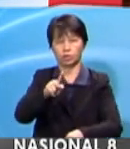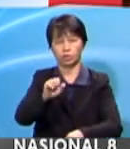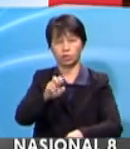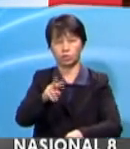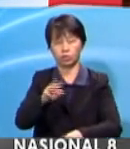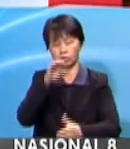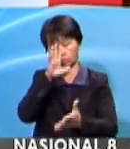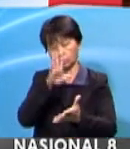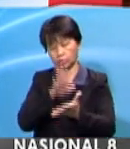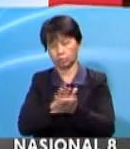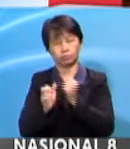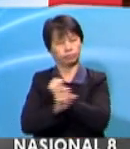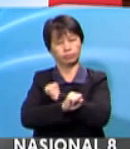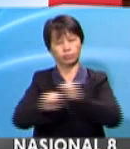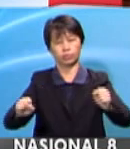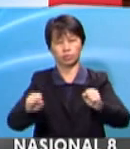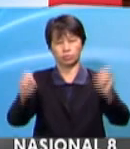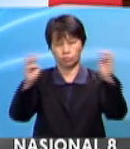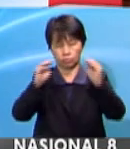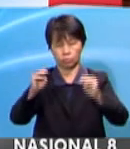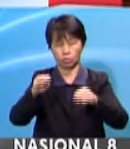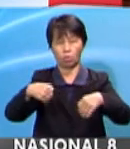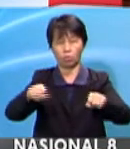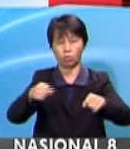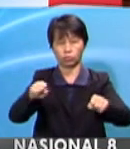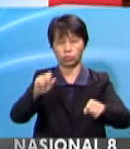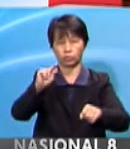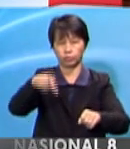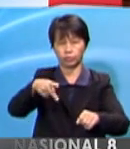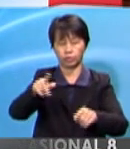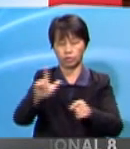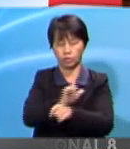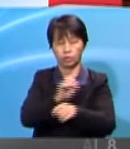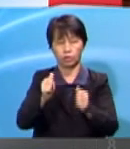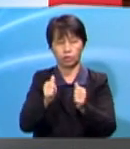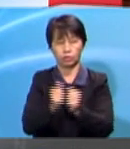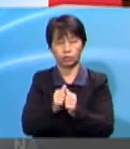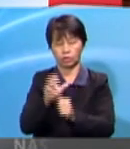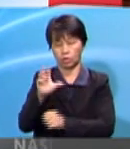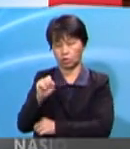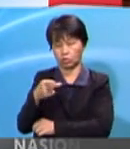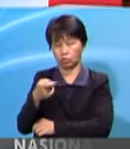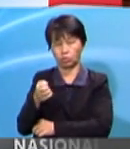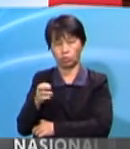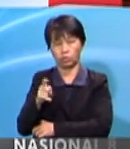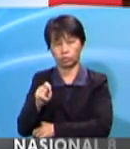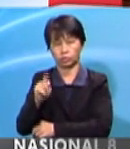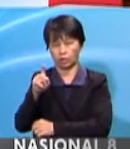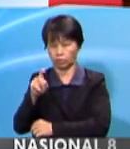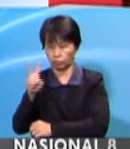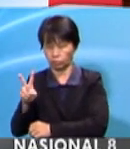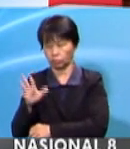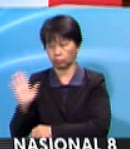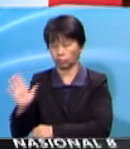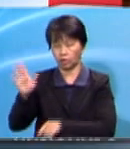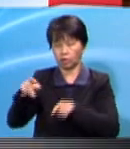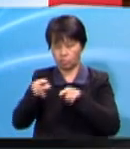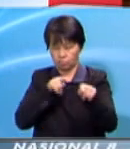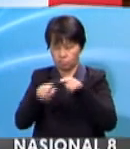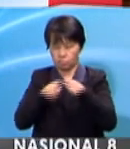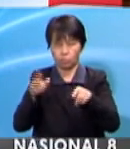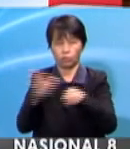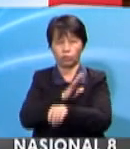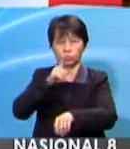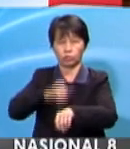Kini lebih yakin dan bersedia untuk musim penuh MotoGP dilengkapi dengan genre Sutera X2 akan bersaing